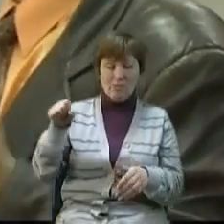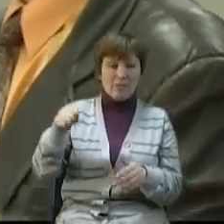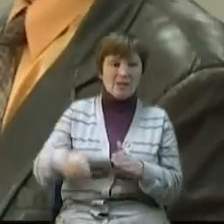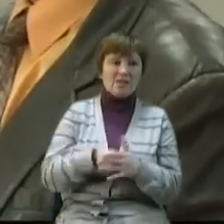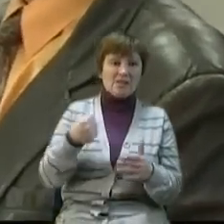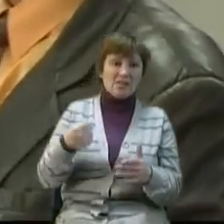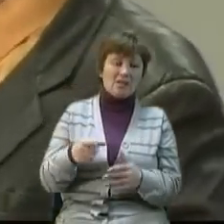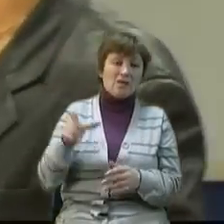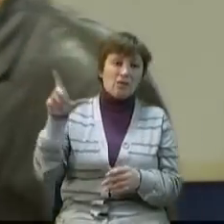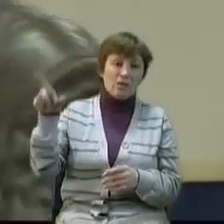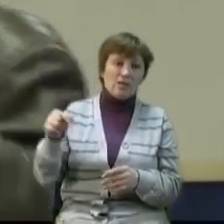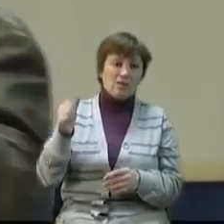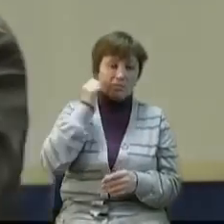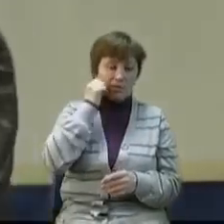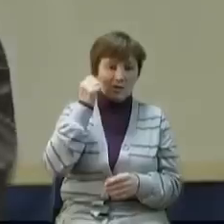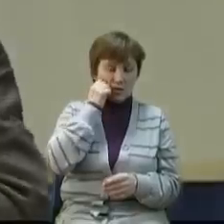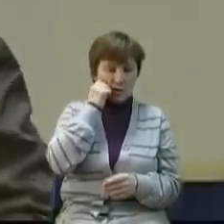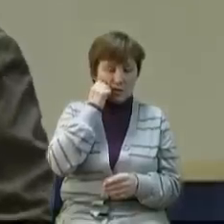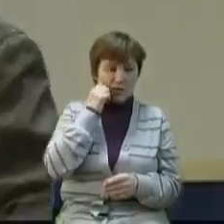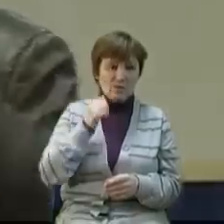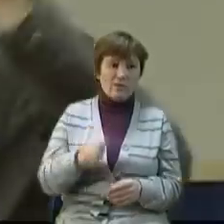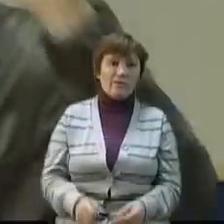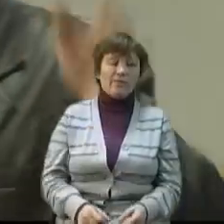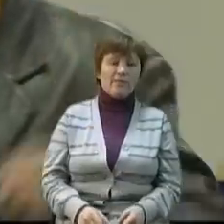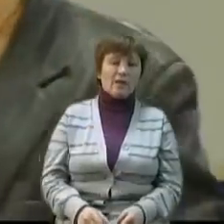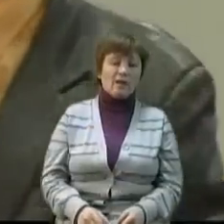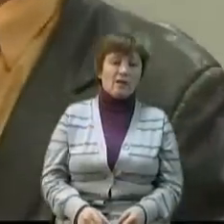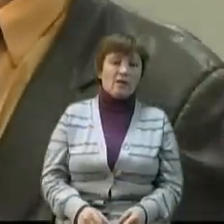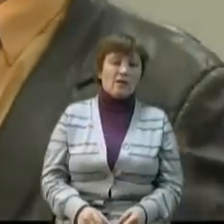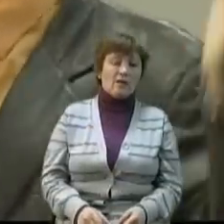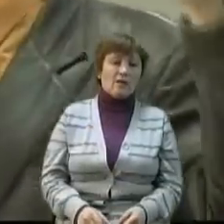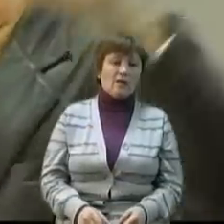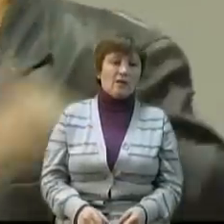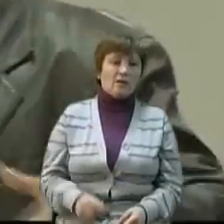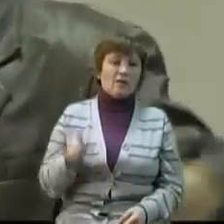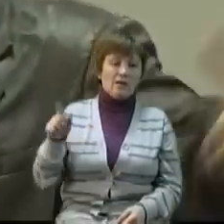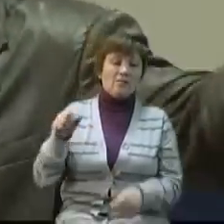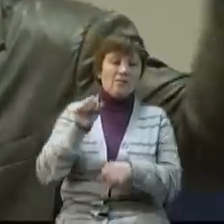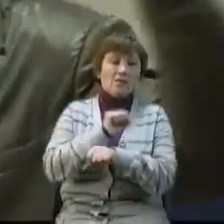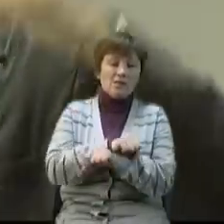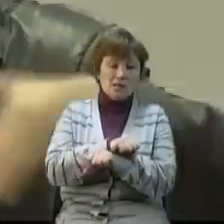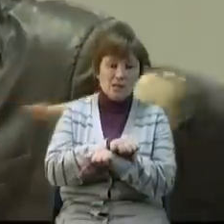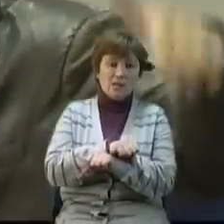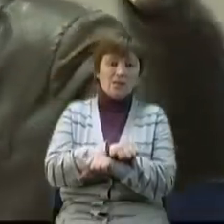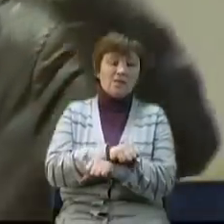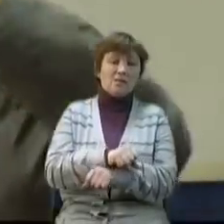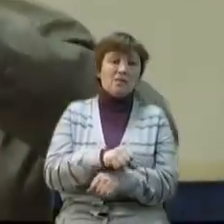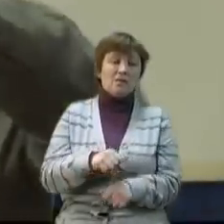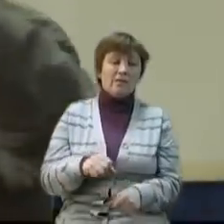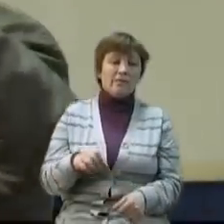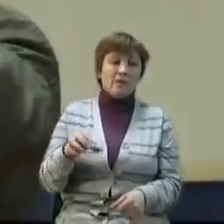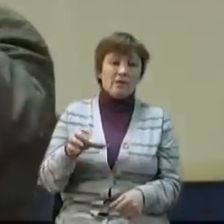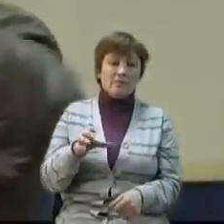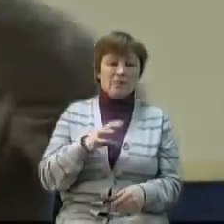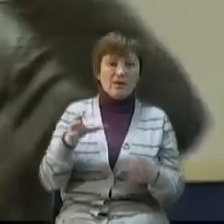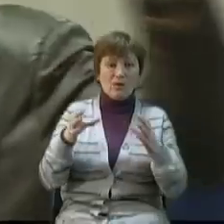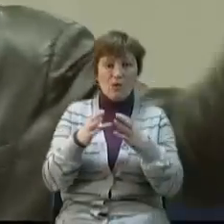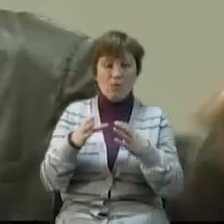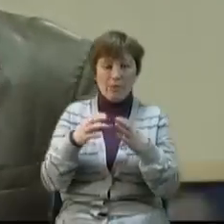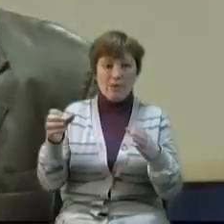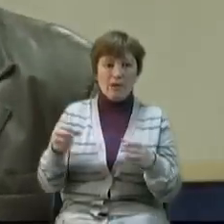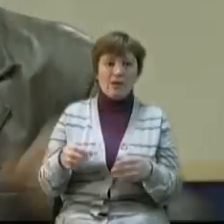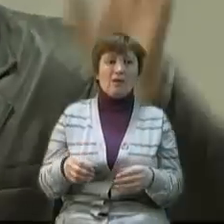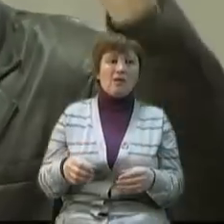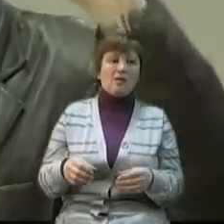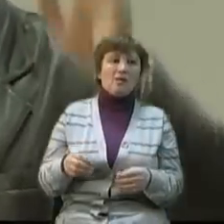он с 84 года как уехал в Москву, в армию пошел, и там остался, и вот эти афганцы, и все, вот там такие